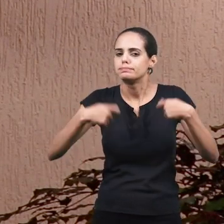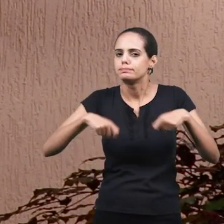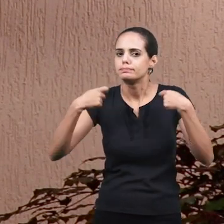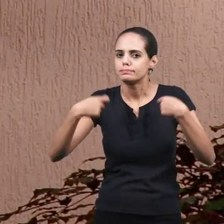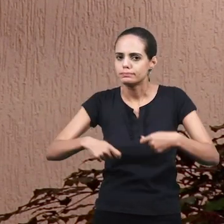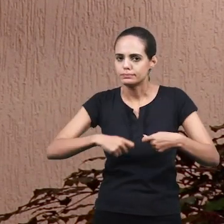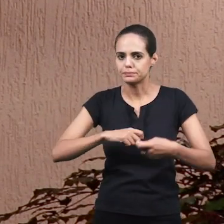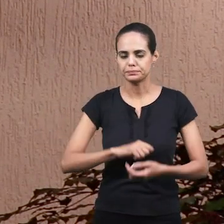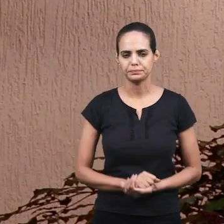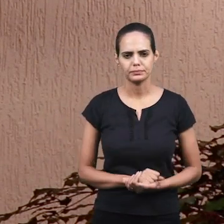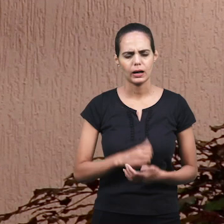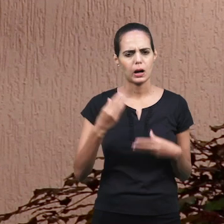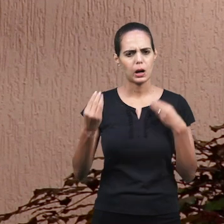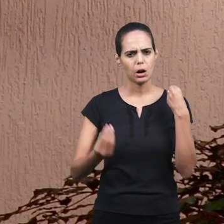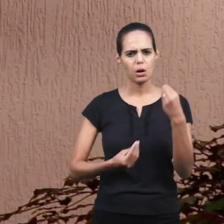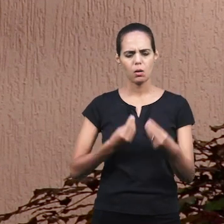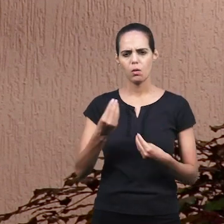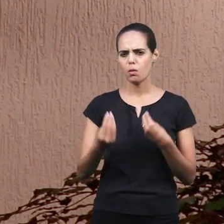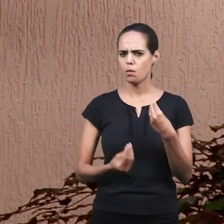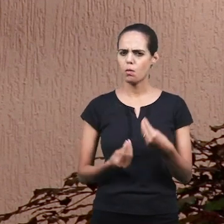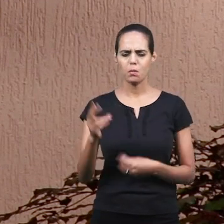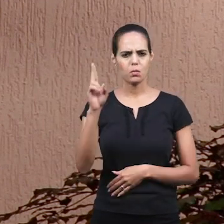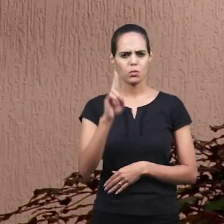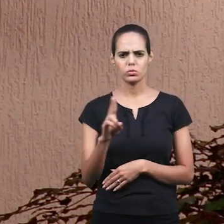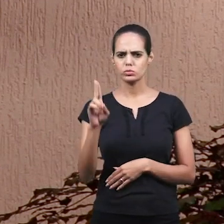Et comment utiliser ces niveaux